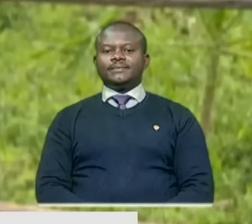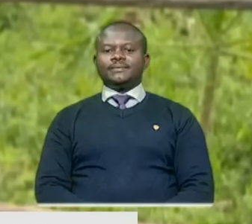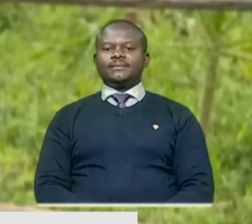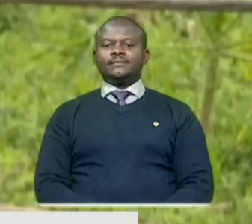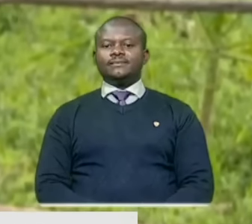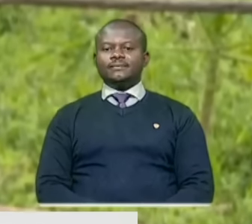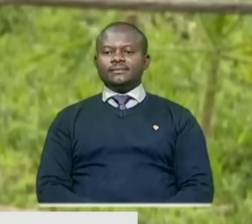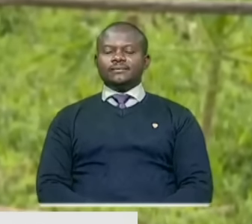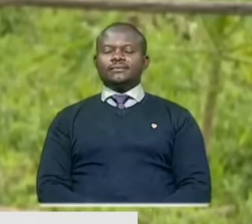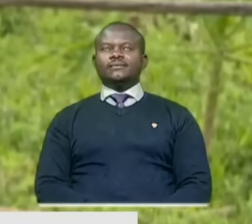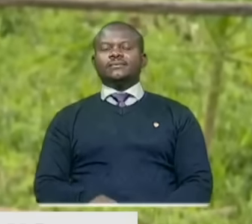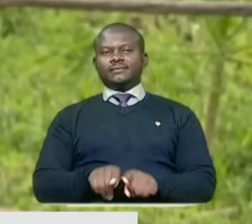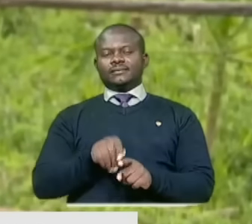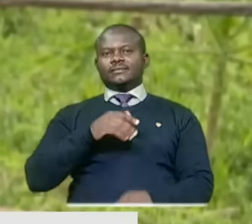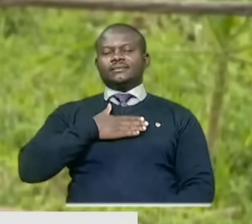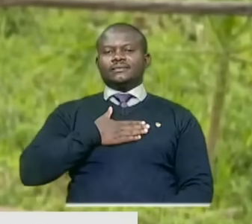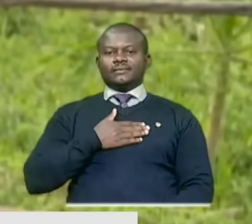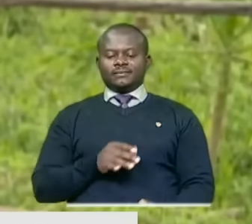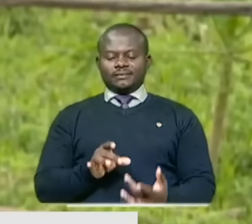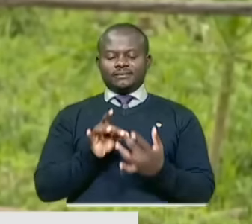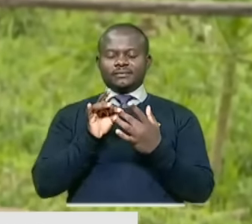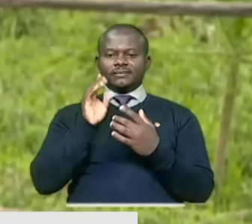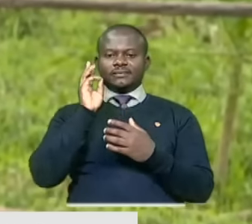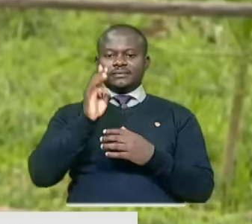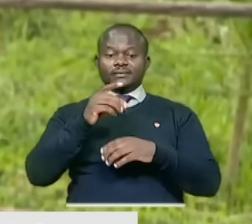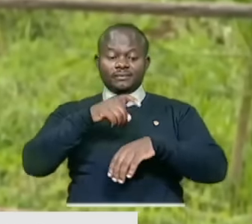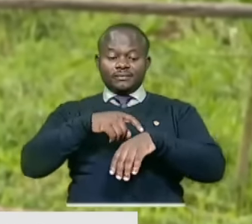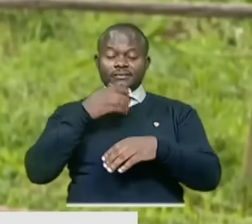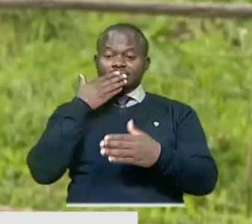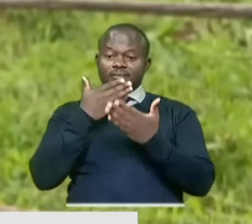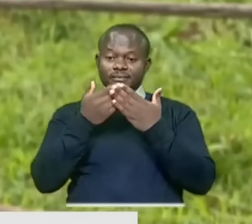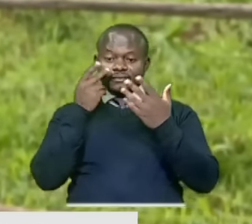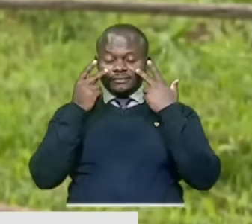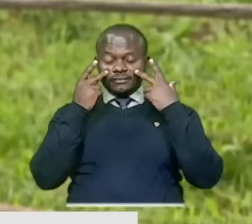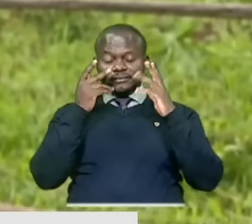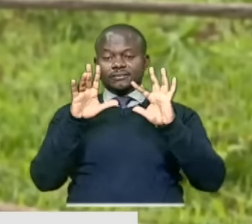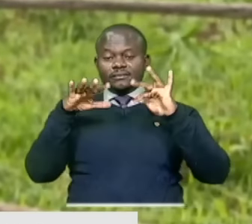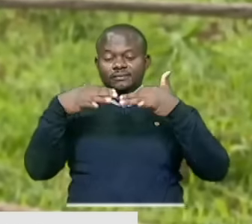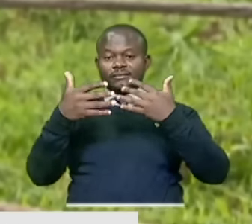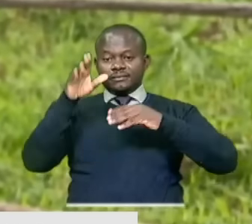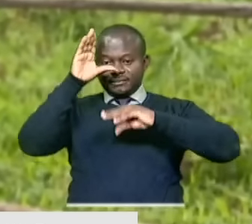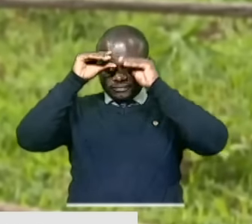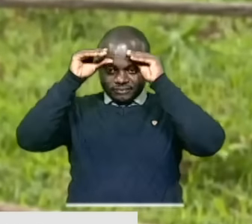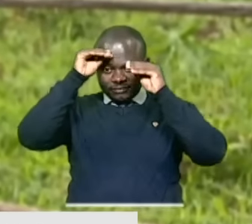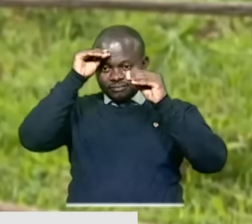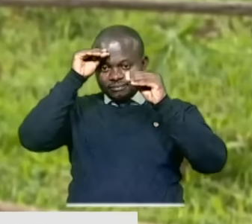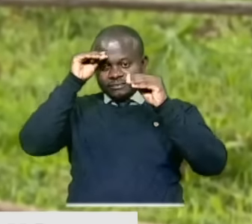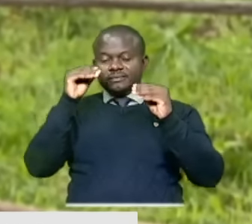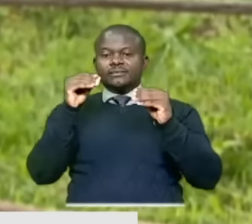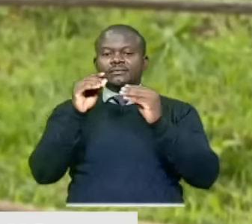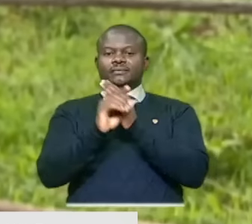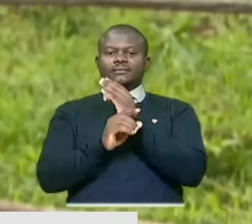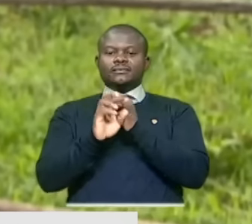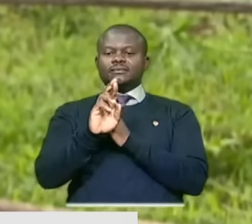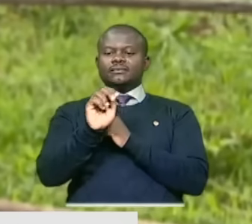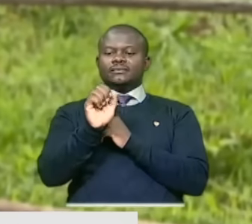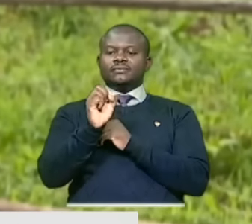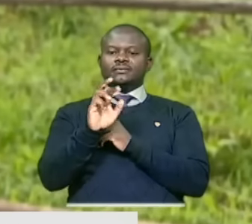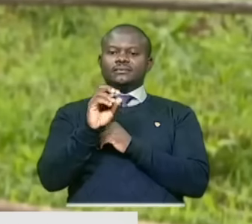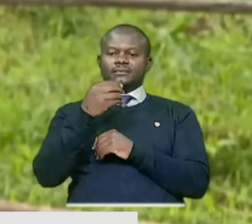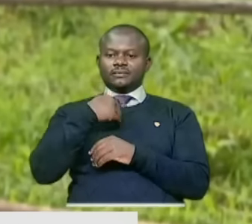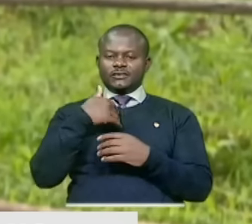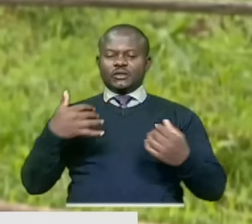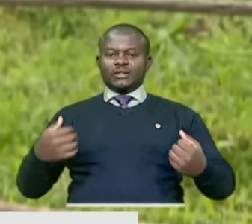Nkanje by'umwihariko ndatekereza yuko uzaba umwanya mwiza wo kureba uburyo twakwiga, kuko murabizi ko mu karere ka Rutsiro twagize